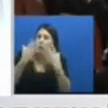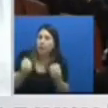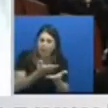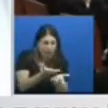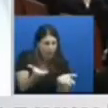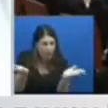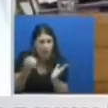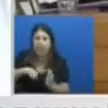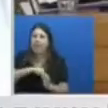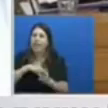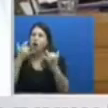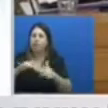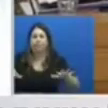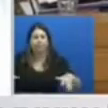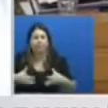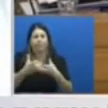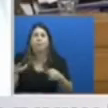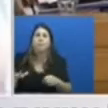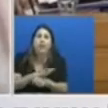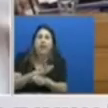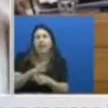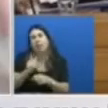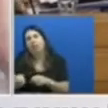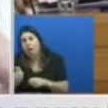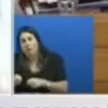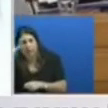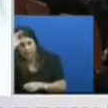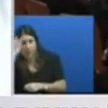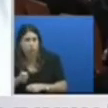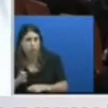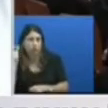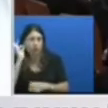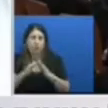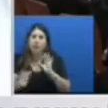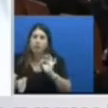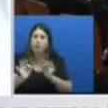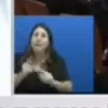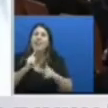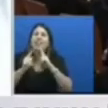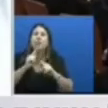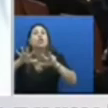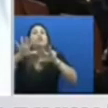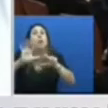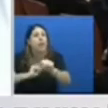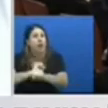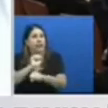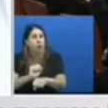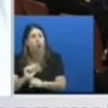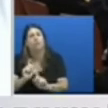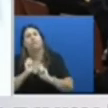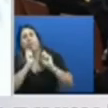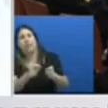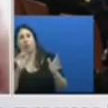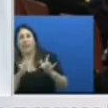מבזה את הכנסת ואומר שהדמוקרטיה נפגעת לאט בחוקים קטנים והוא אומר שעל ידי אפשר לפגוע בתוצאות